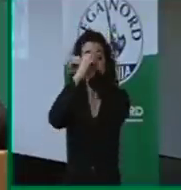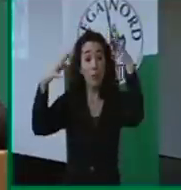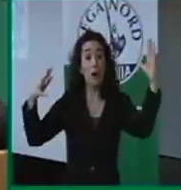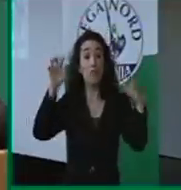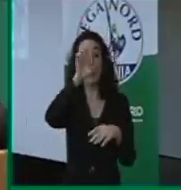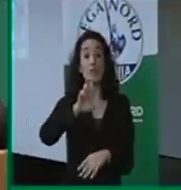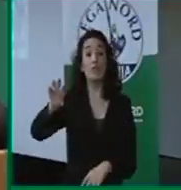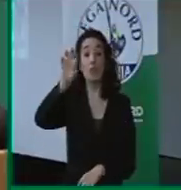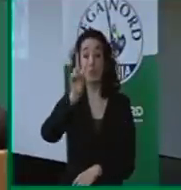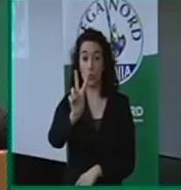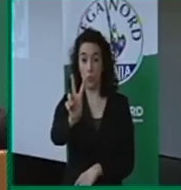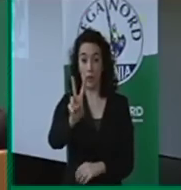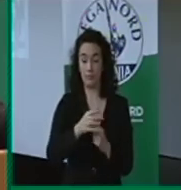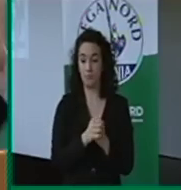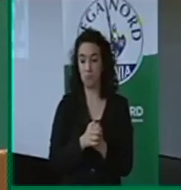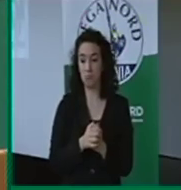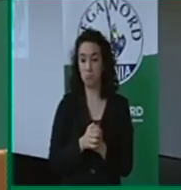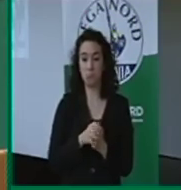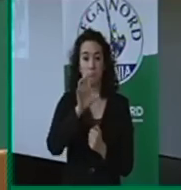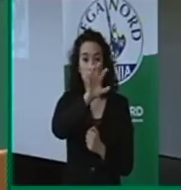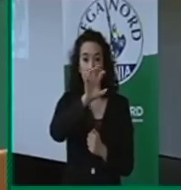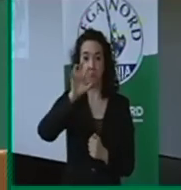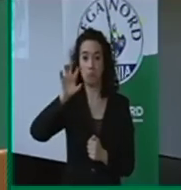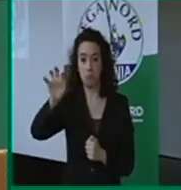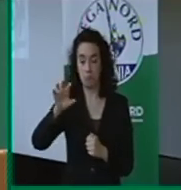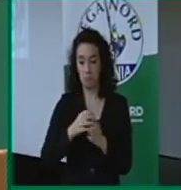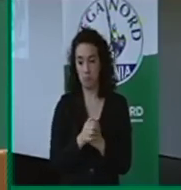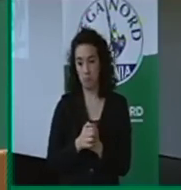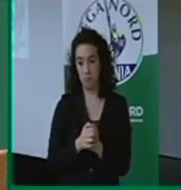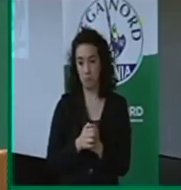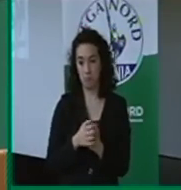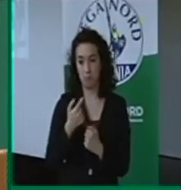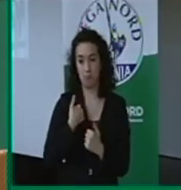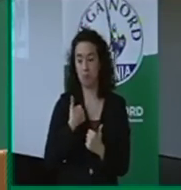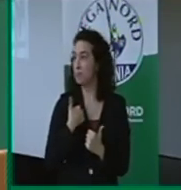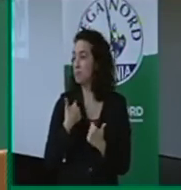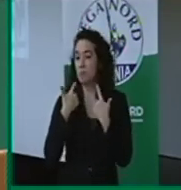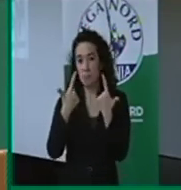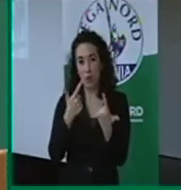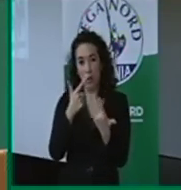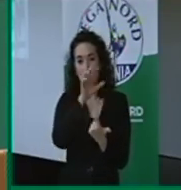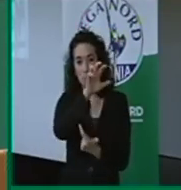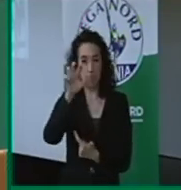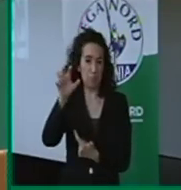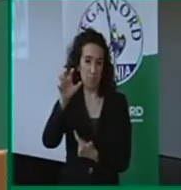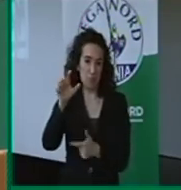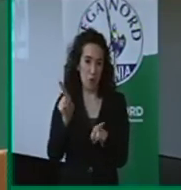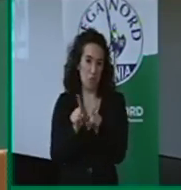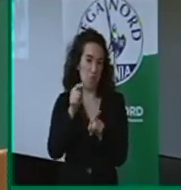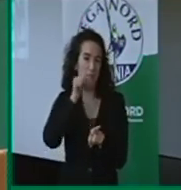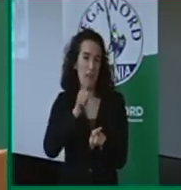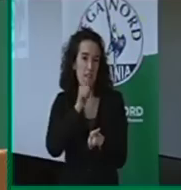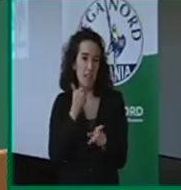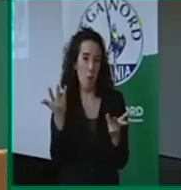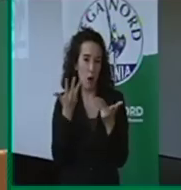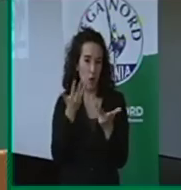regioni che sono due stati diversi per comodità ve li associo a a due due cose che ci sono così non non